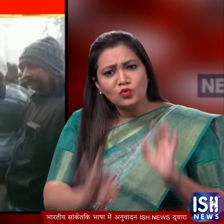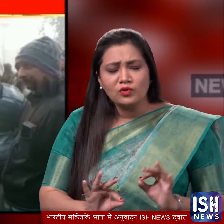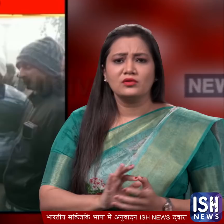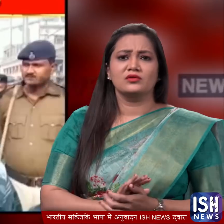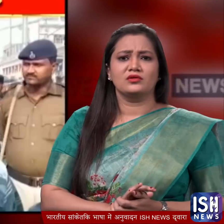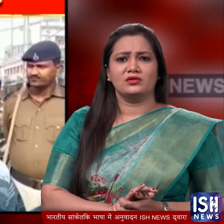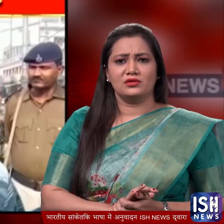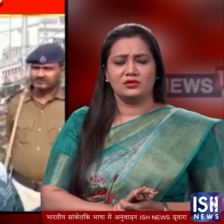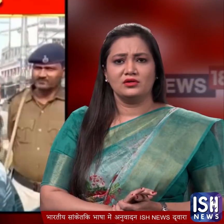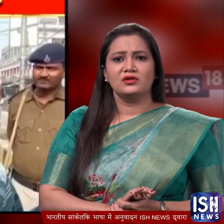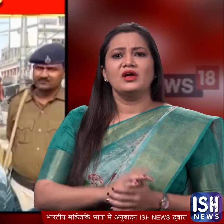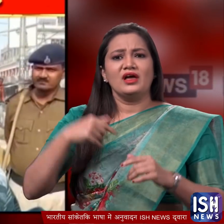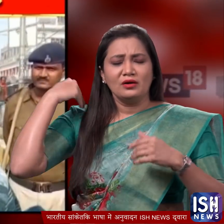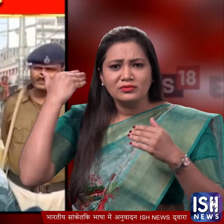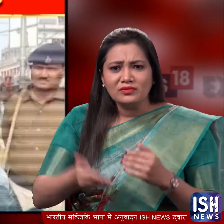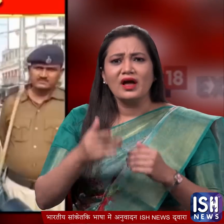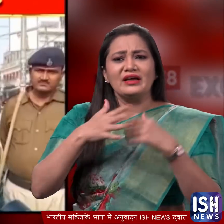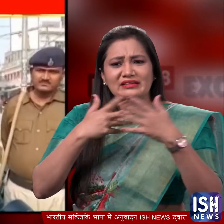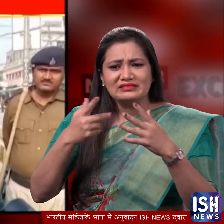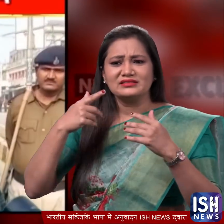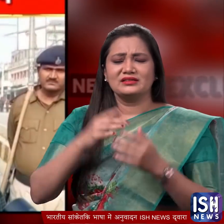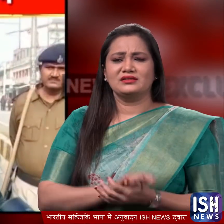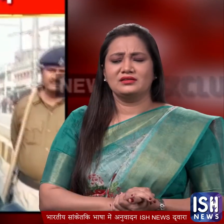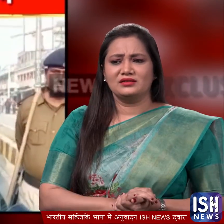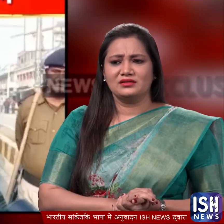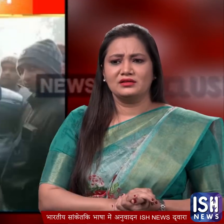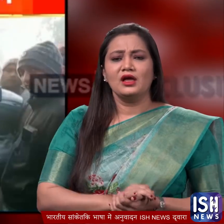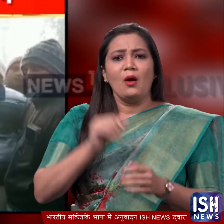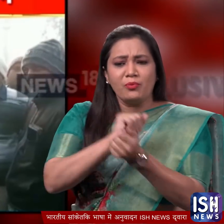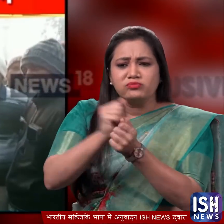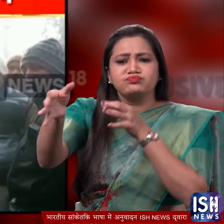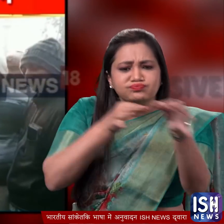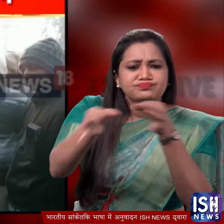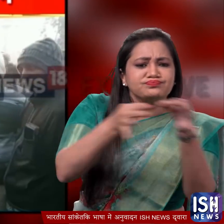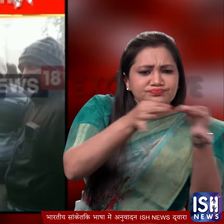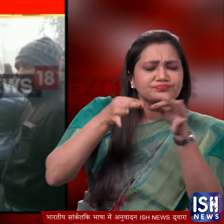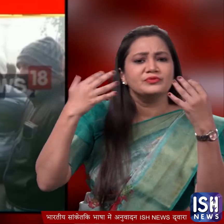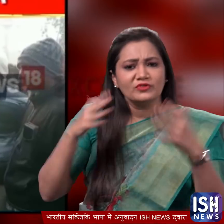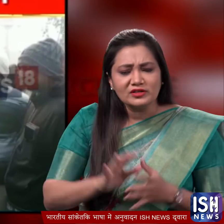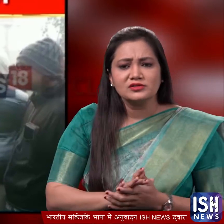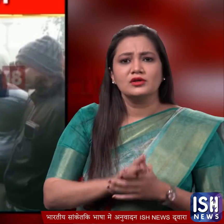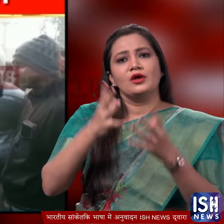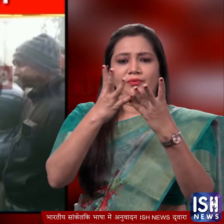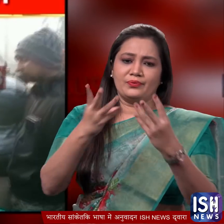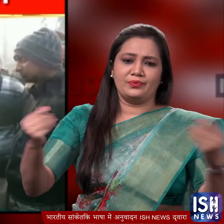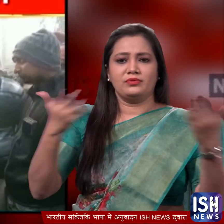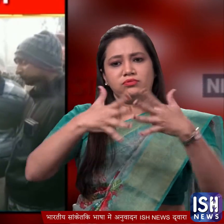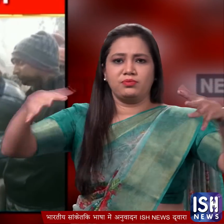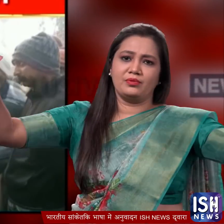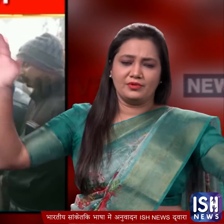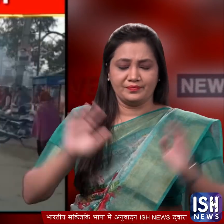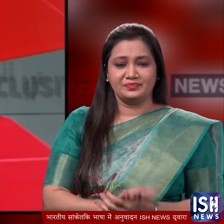दिया। पोस्टमार्टम करवाया जा रहा है, पोस्ट कार्रवाई हम लोग करें। पुलिस के समझाने पर लोग शांत हो गए और बाद में जाम भी खुल